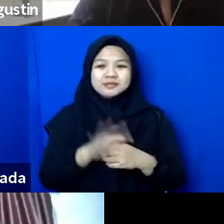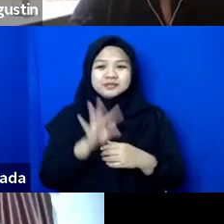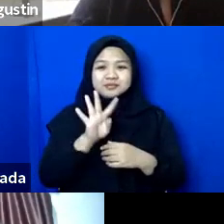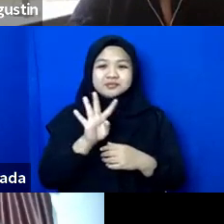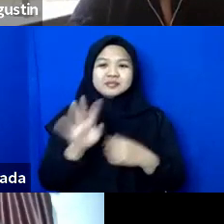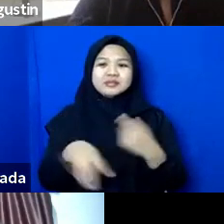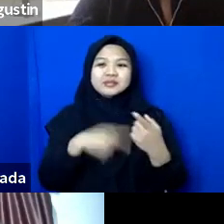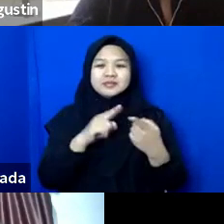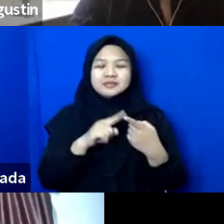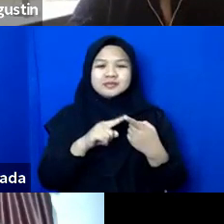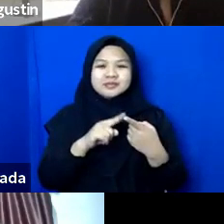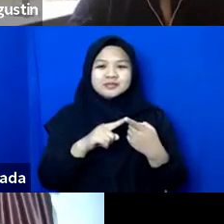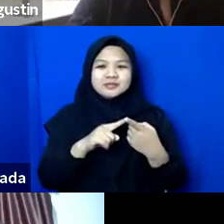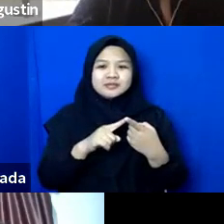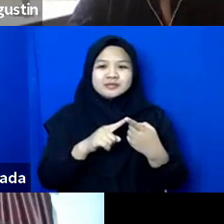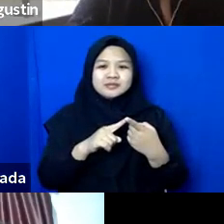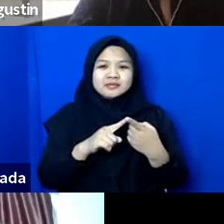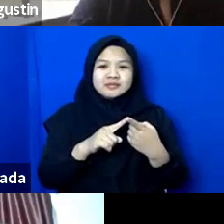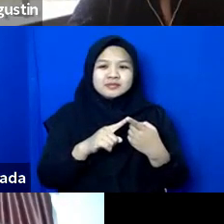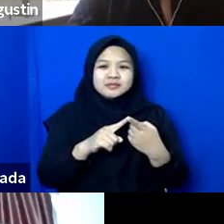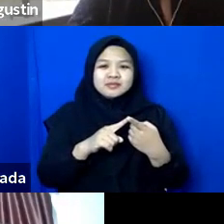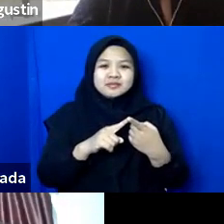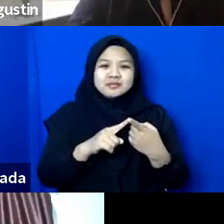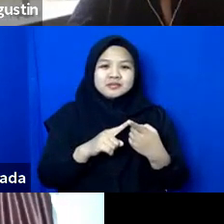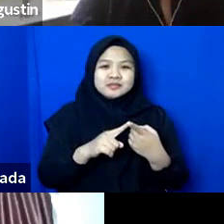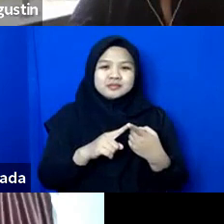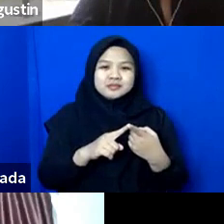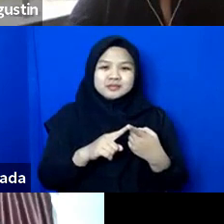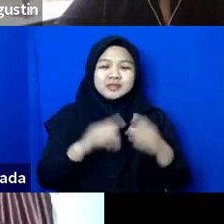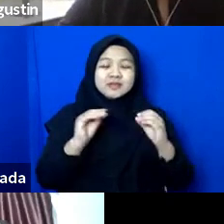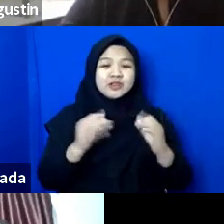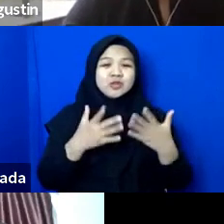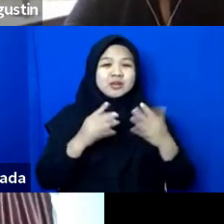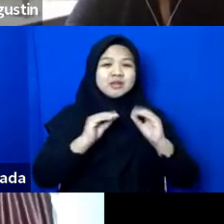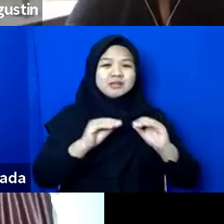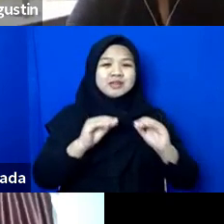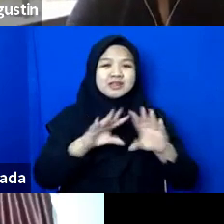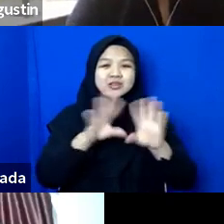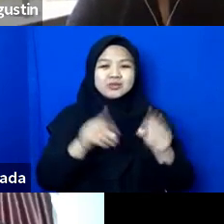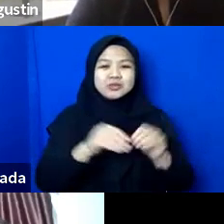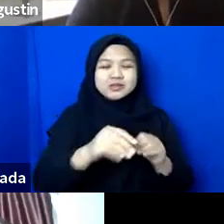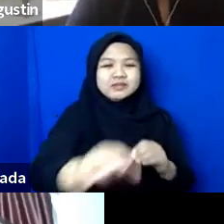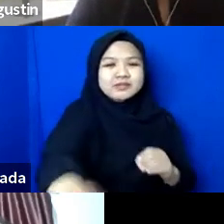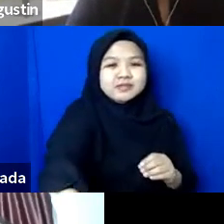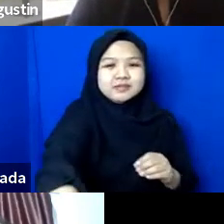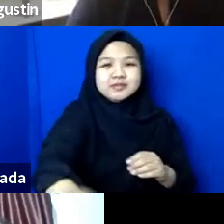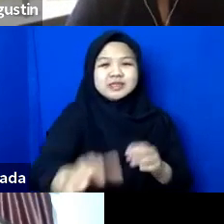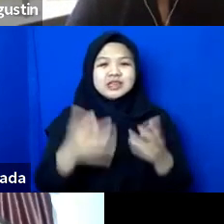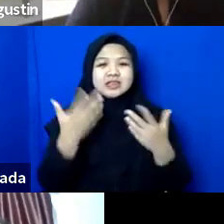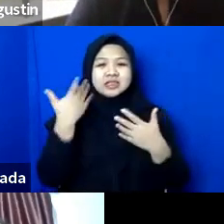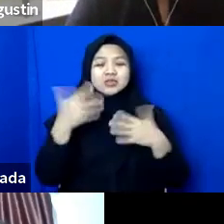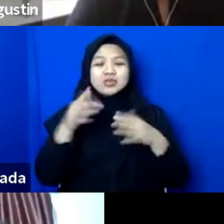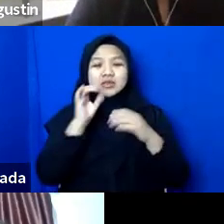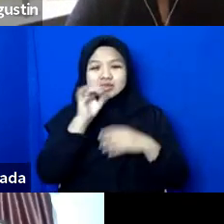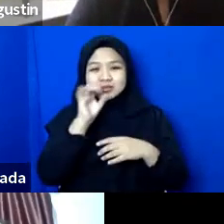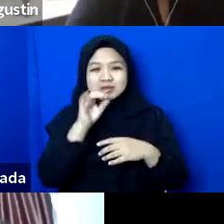pertama itu adalah fenomena pendidikan inklusi yang beredar sudah disampaikan tadi